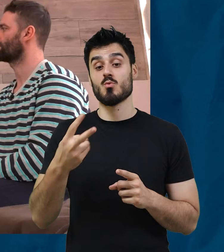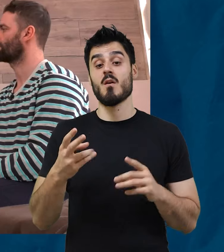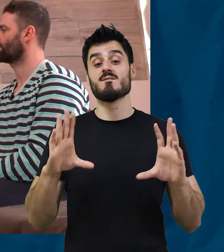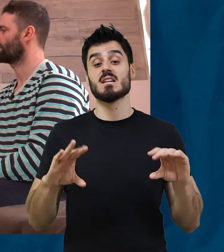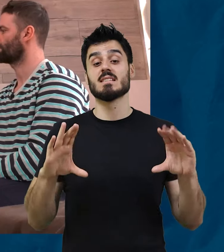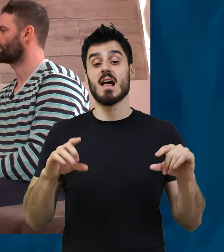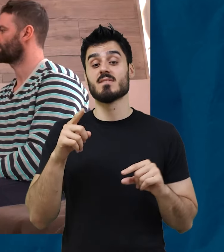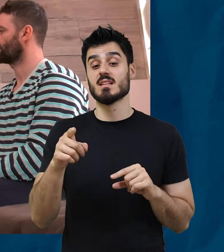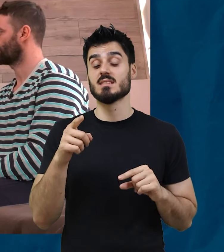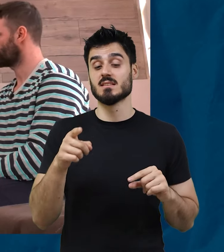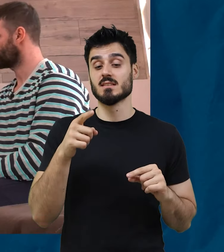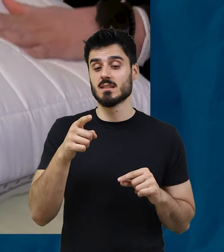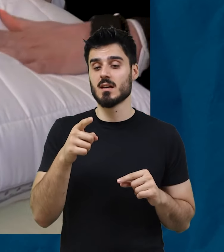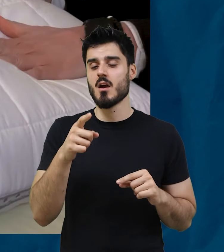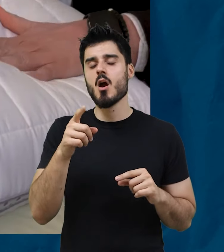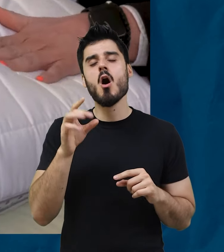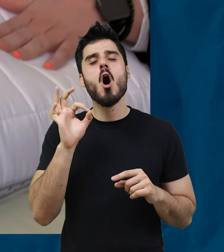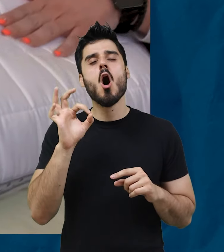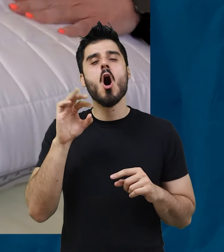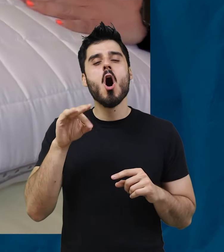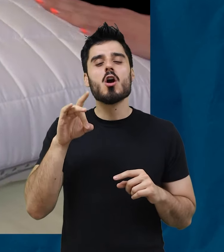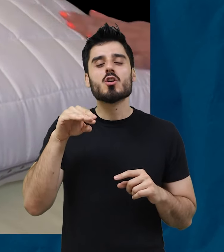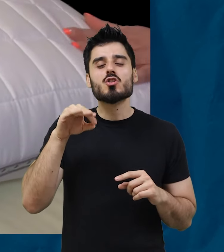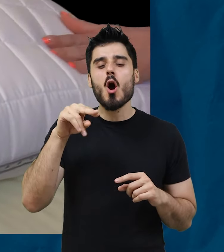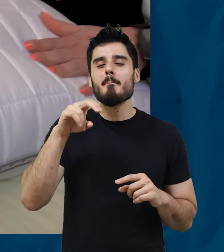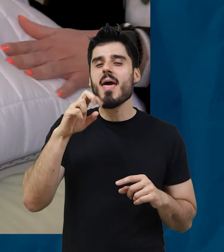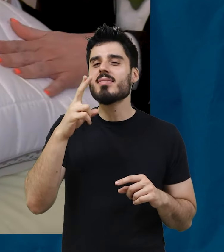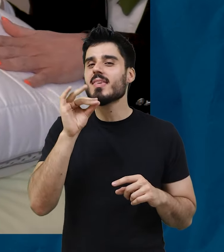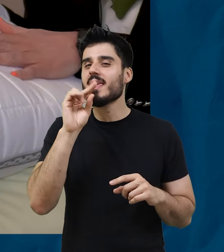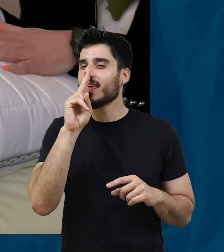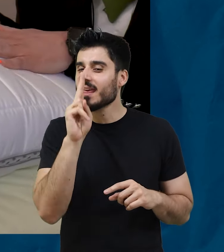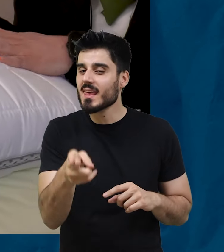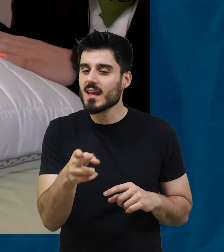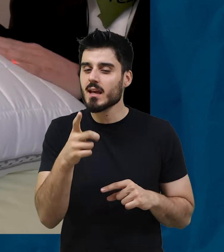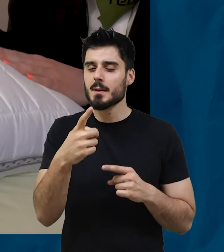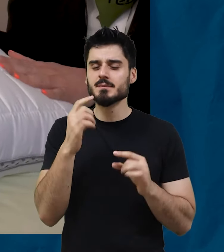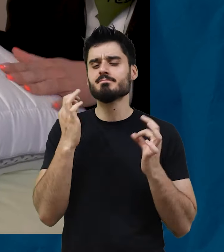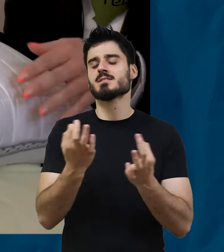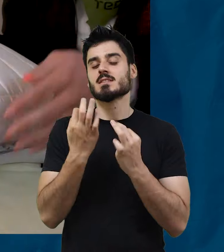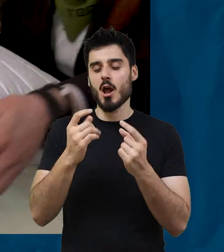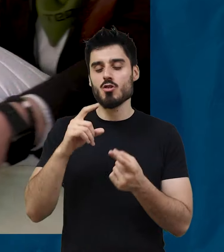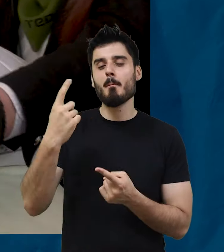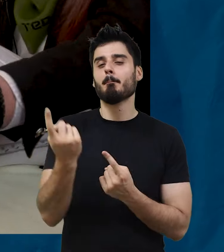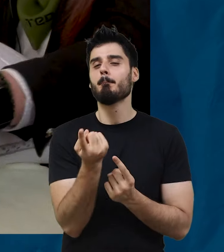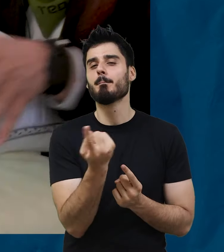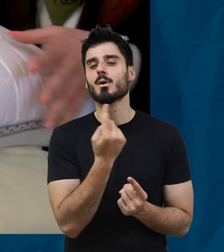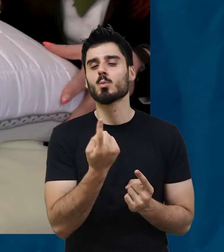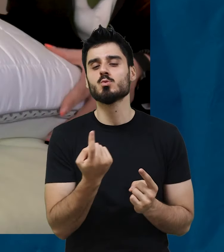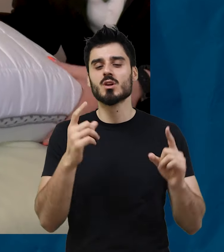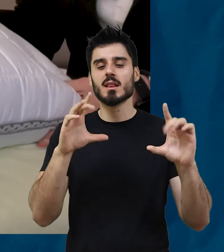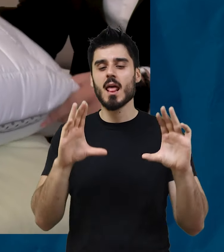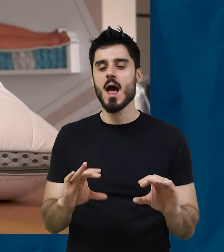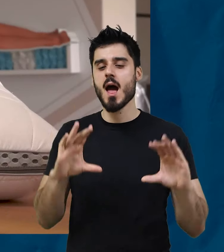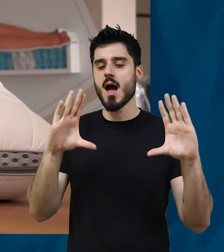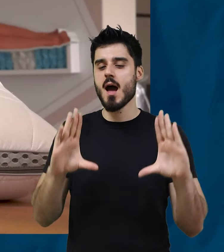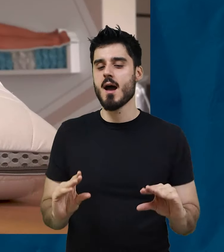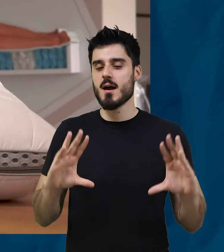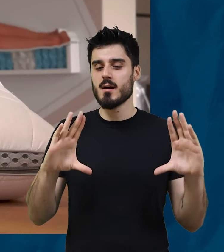Възглавница фаворит ново ортопедик, която е с индивидуално пакетирани покет пружинки, отново с валяем